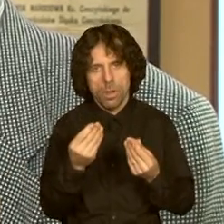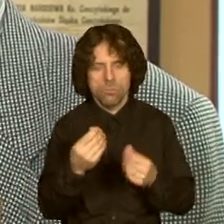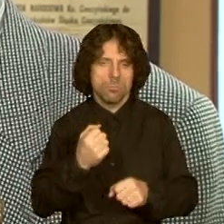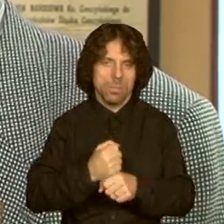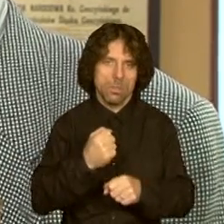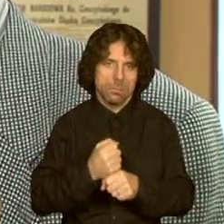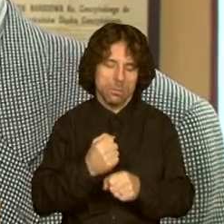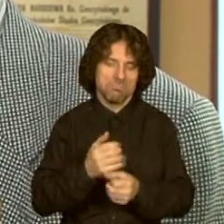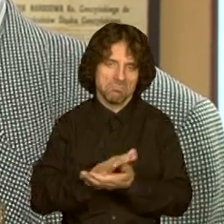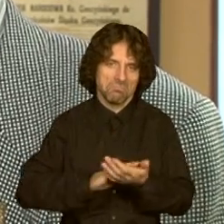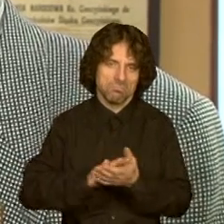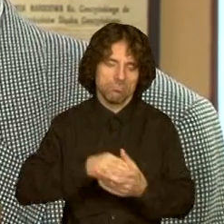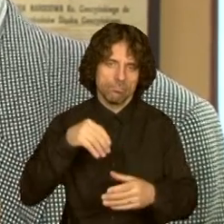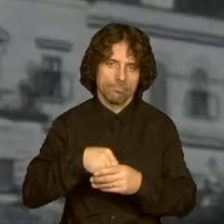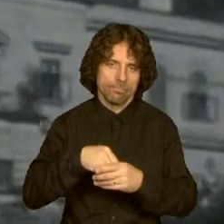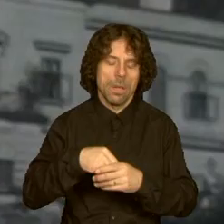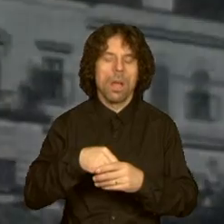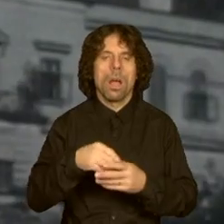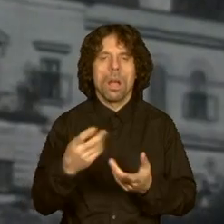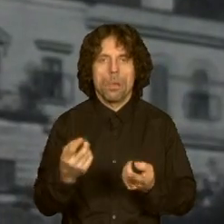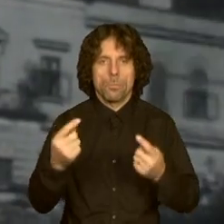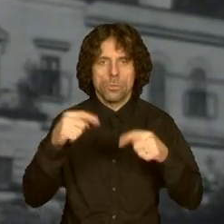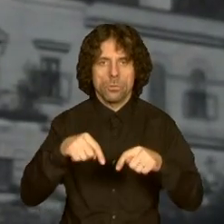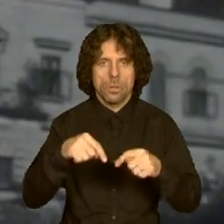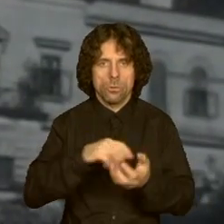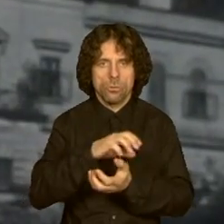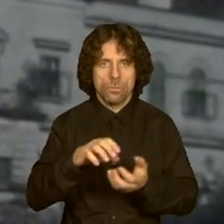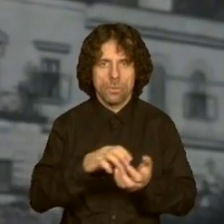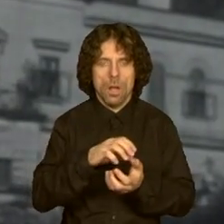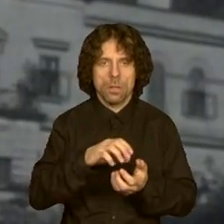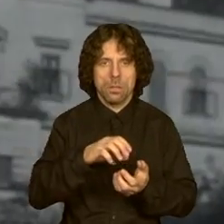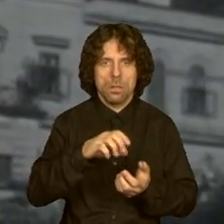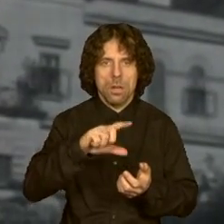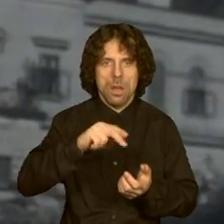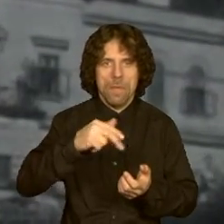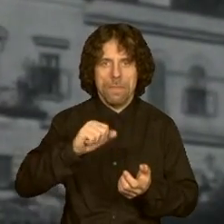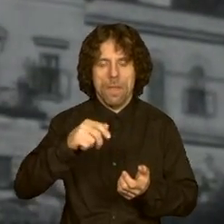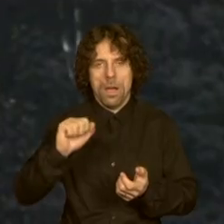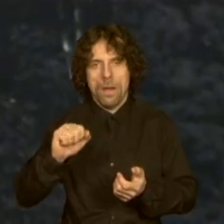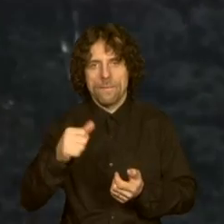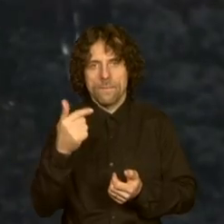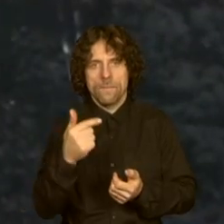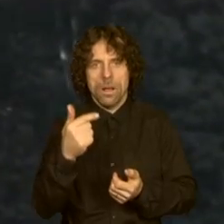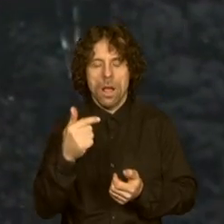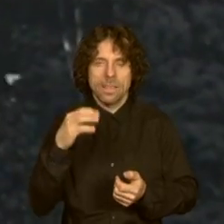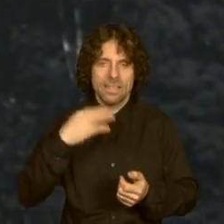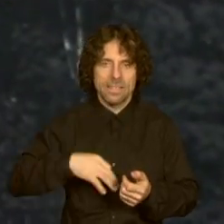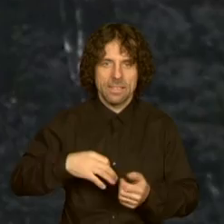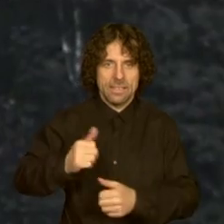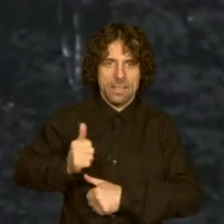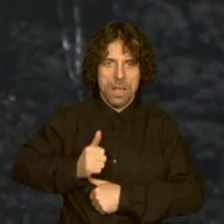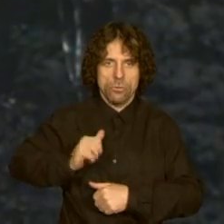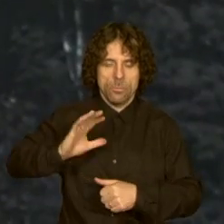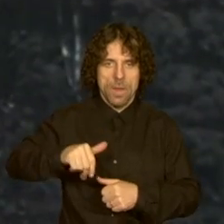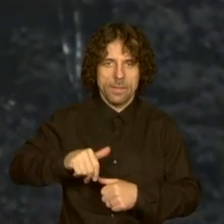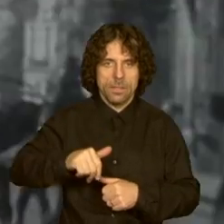spokój, pieniądz i pracę. Kiedy przyszedł na świat przy ulicy Lenała 2, syn